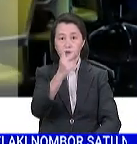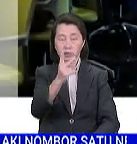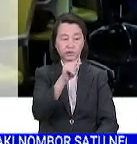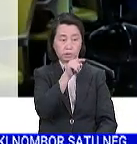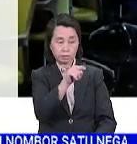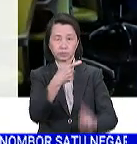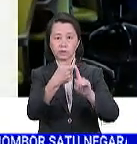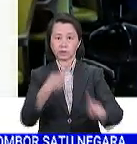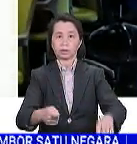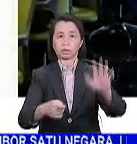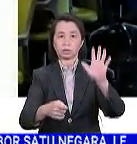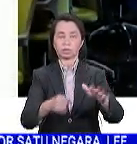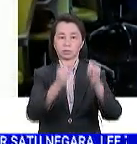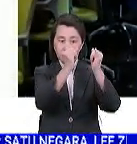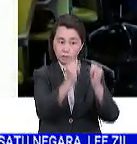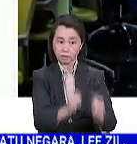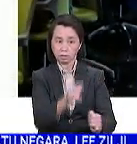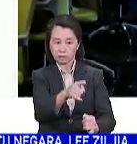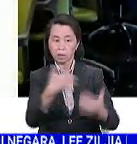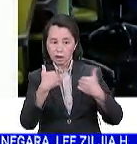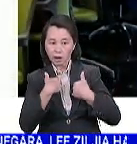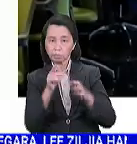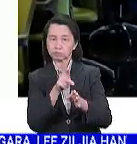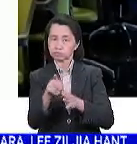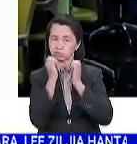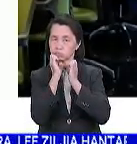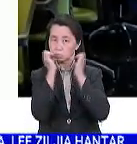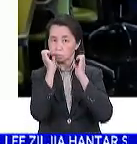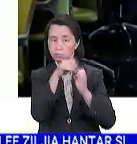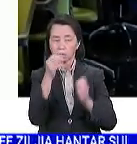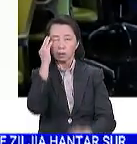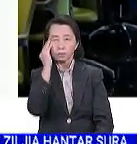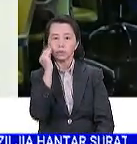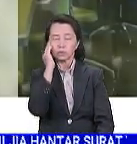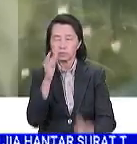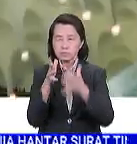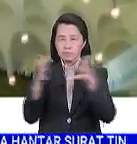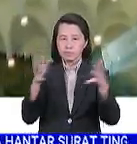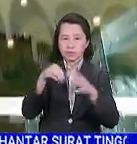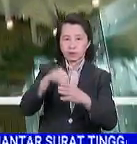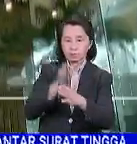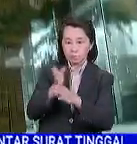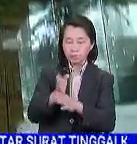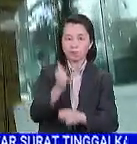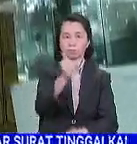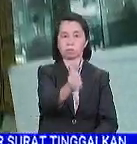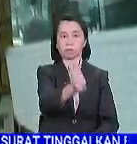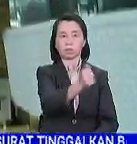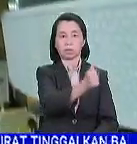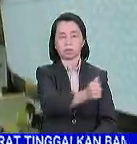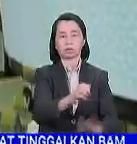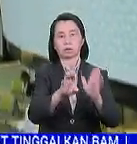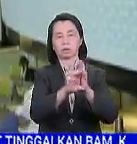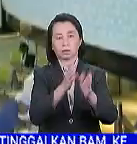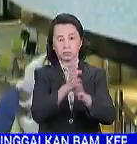tersebut terdiri daripada individu yang mempunyai kepakaran dan pengalaman yang luas dalam bidang masing-masing.